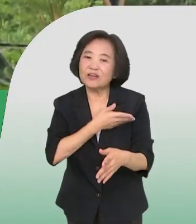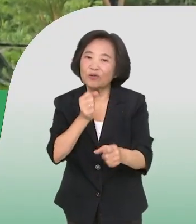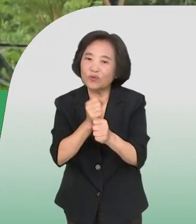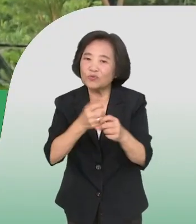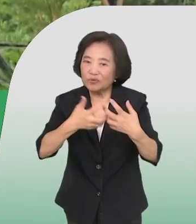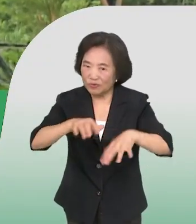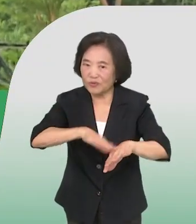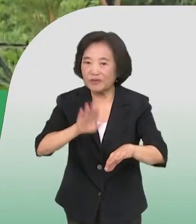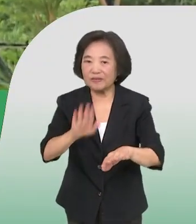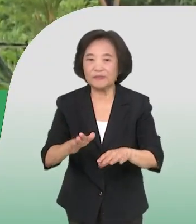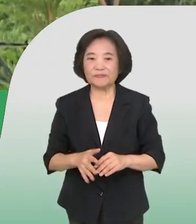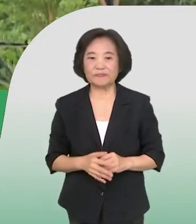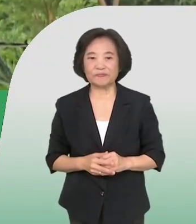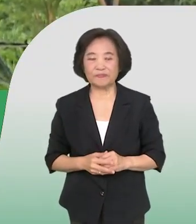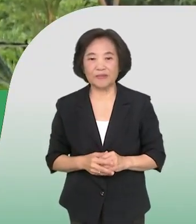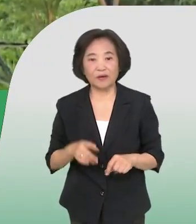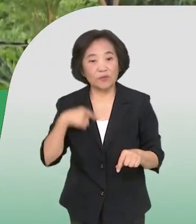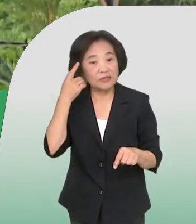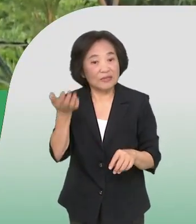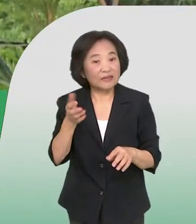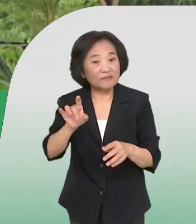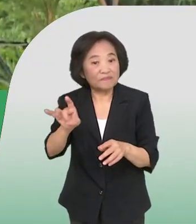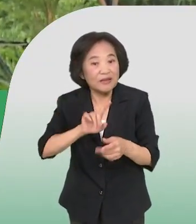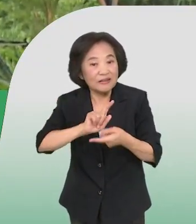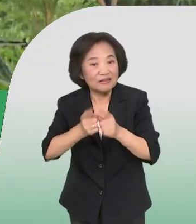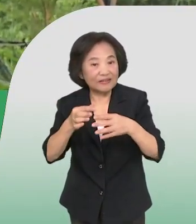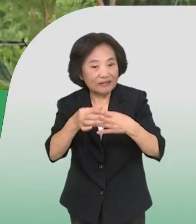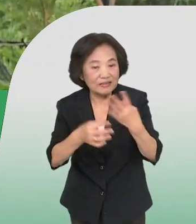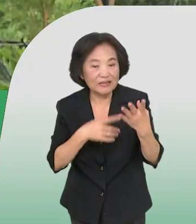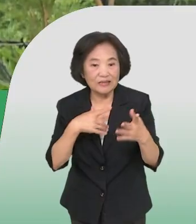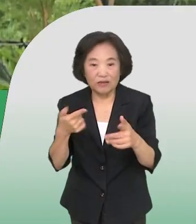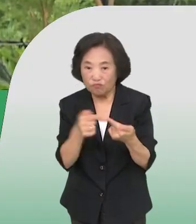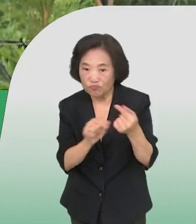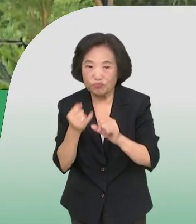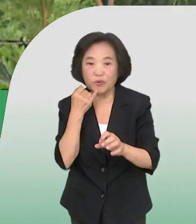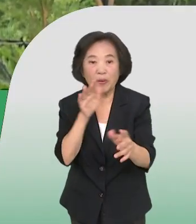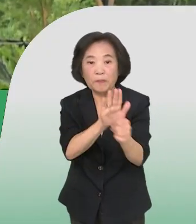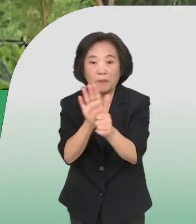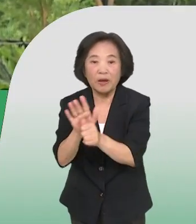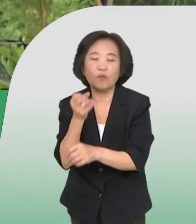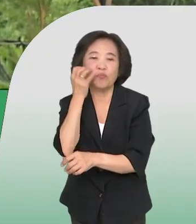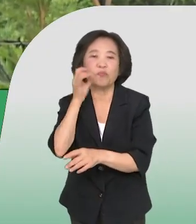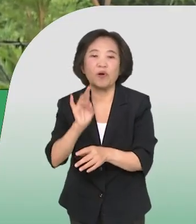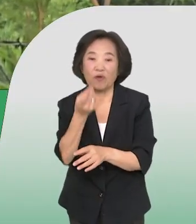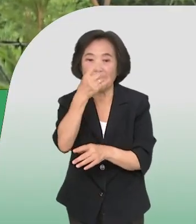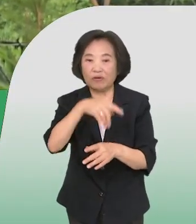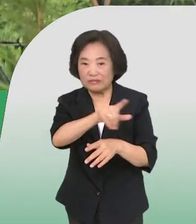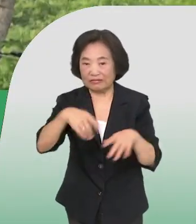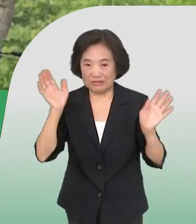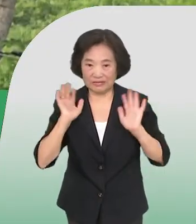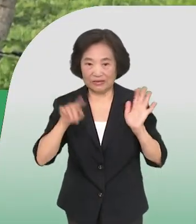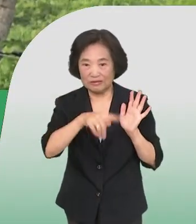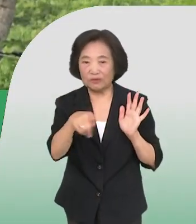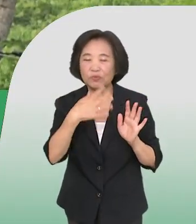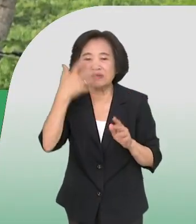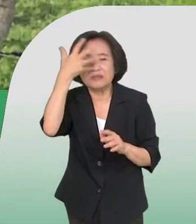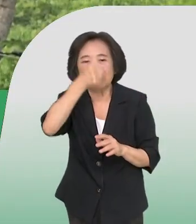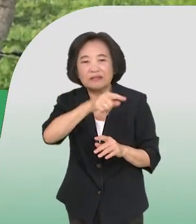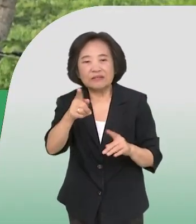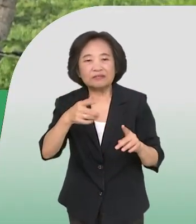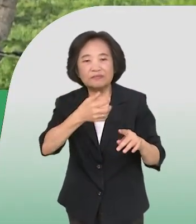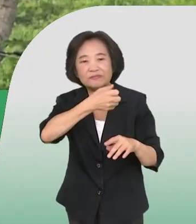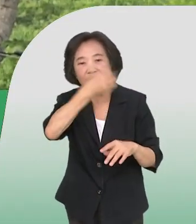作机会。那透过这样子的机制呢，它所提炼出来的产品就可以帮助泡泡龙去做一个皮肤的修护。 不因热天